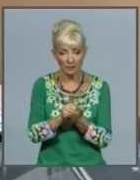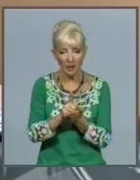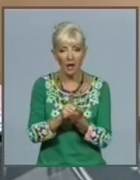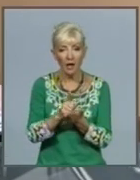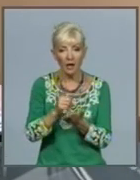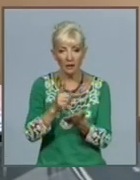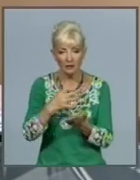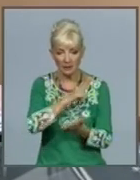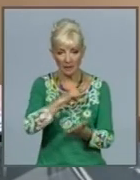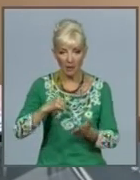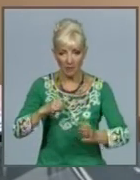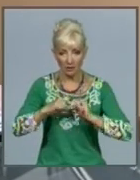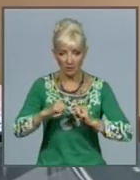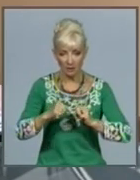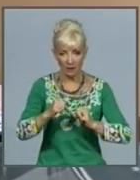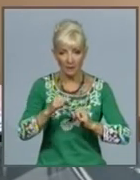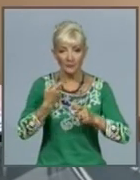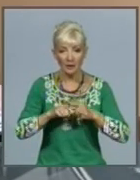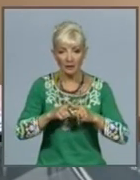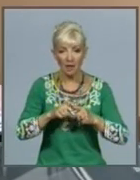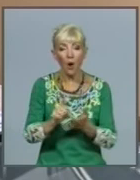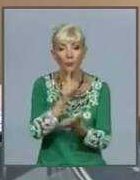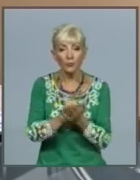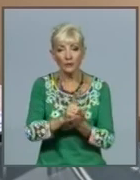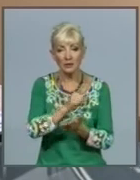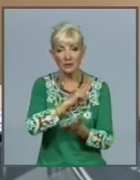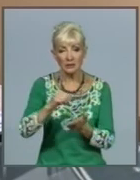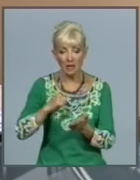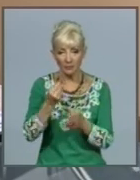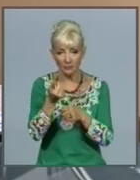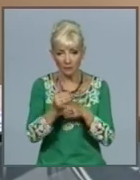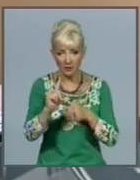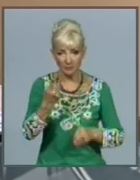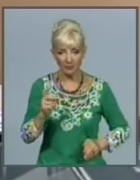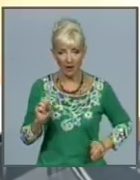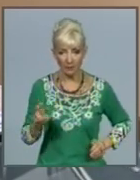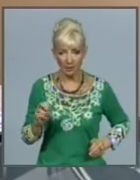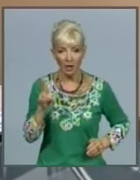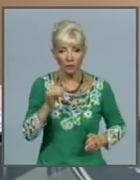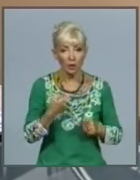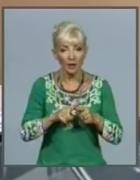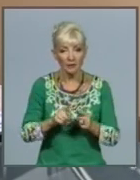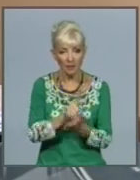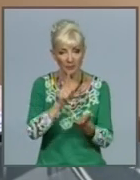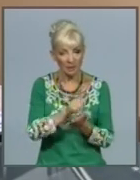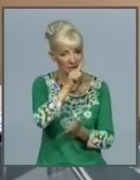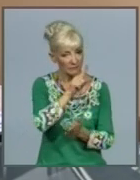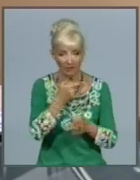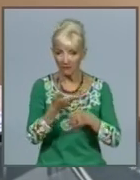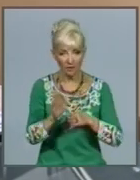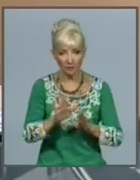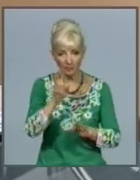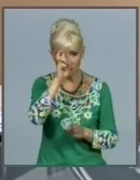себе обов'язки фінансувати інсуліни з 1 квітня. Але вони ці обов'язки не виконали. Тому тут є велика